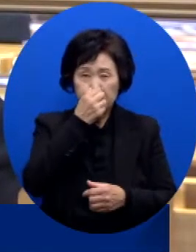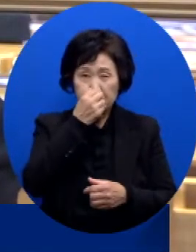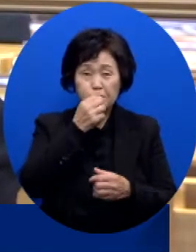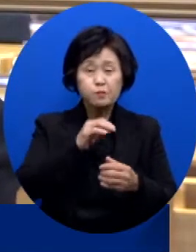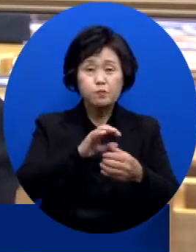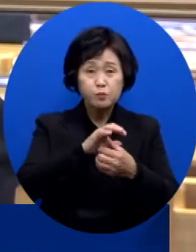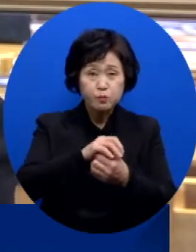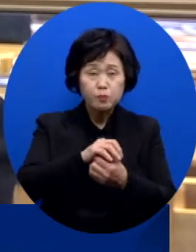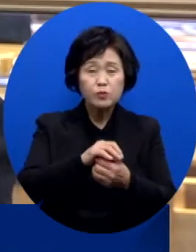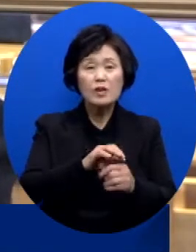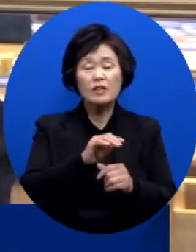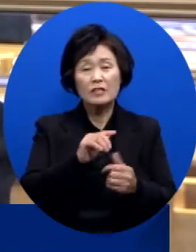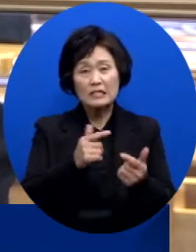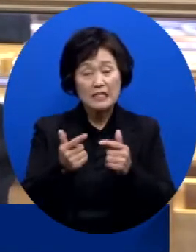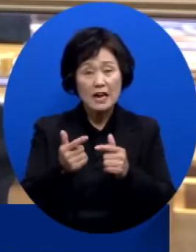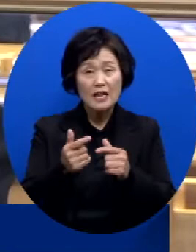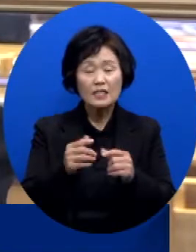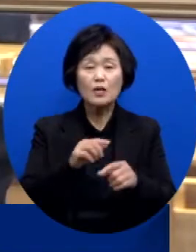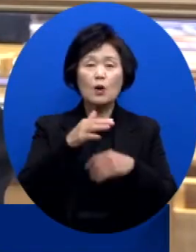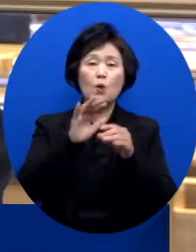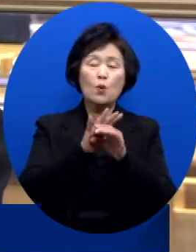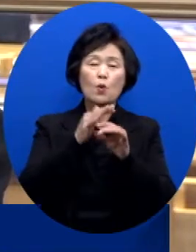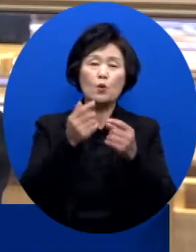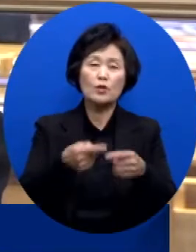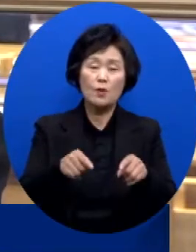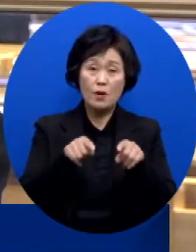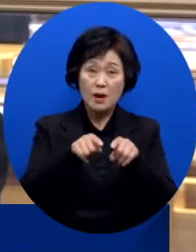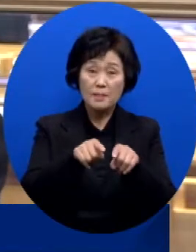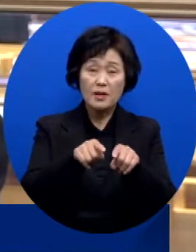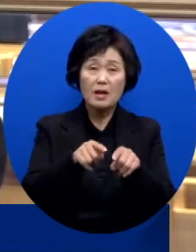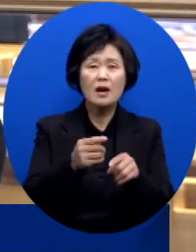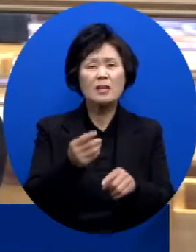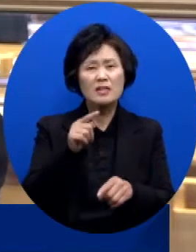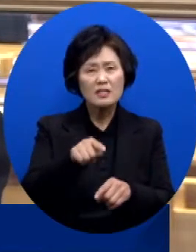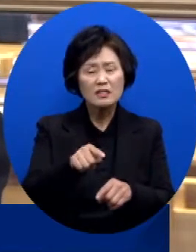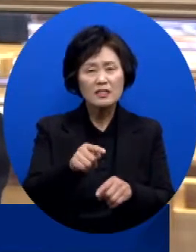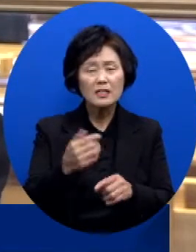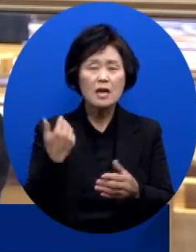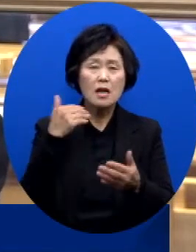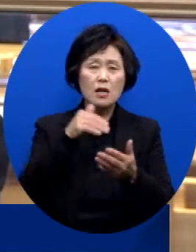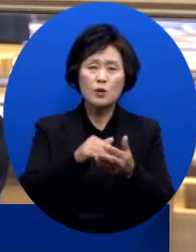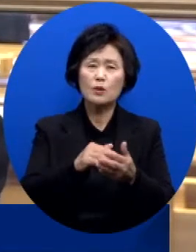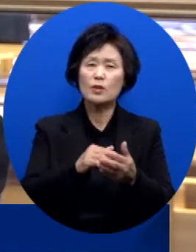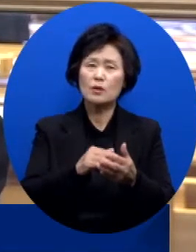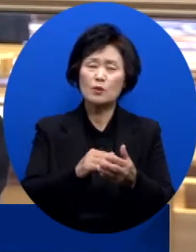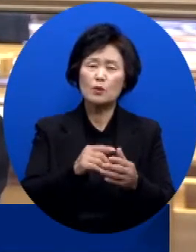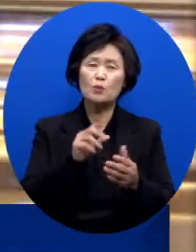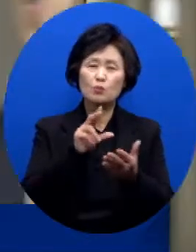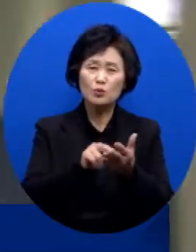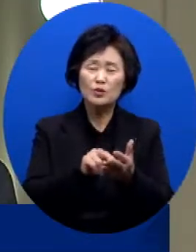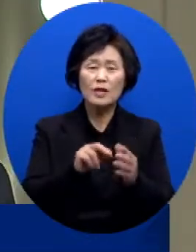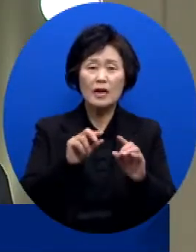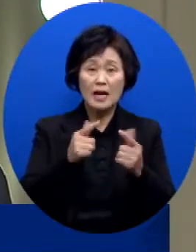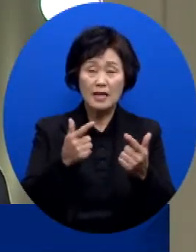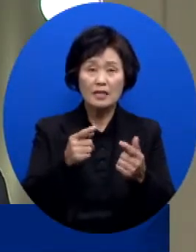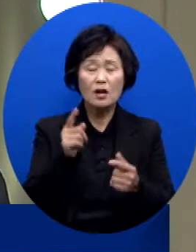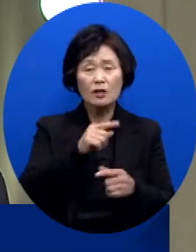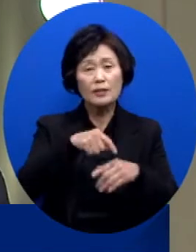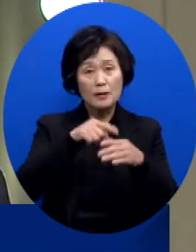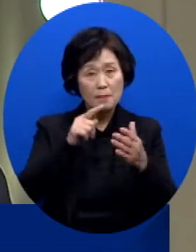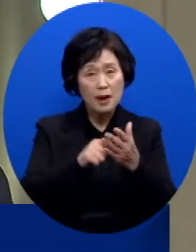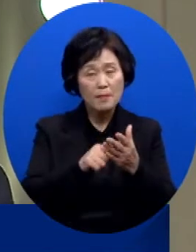많이 열리는데 이전의 것들 돌아가는 게 중요한 게 아니라 어떤 마음으로 돌아가느냐 하는 게 중요할 것 같습니다.